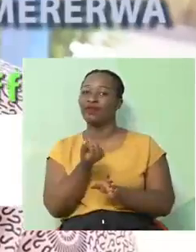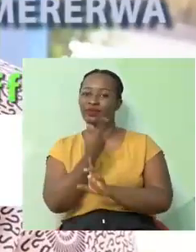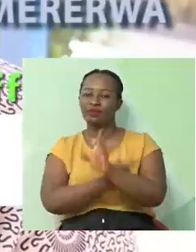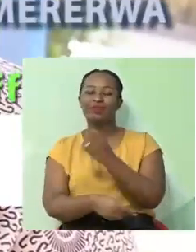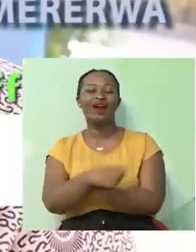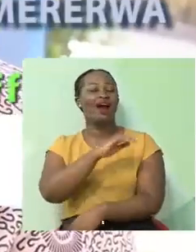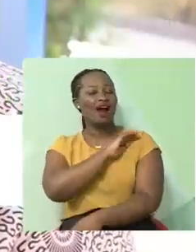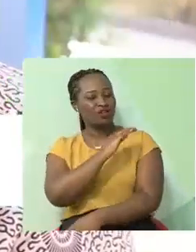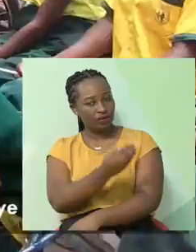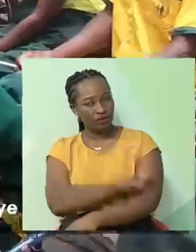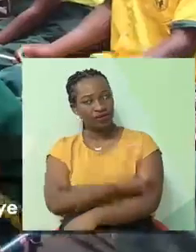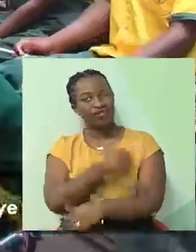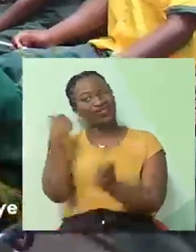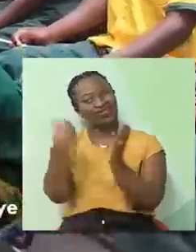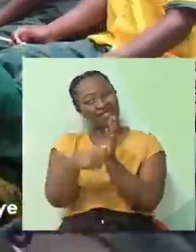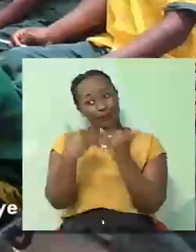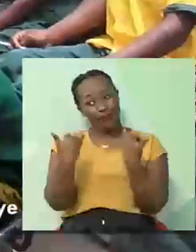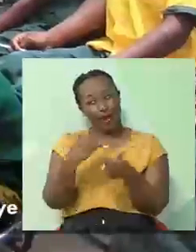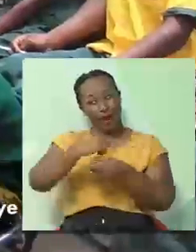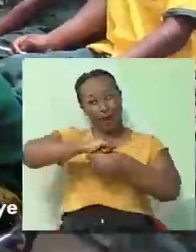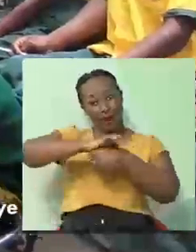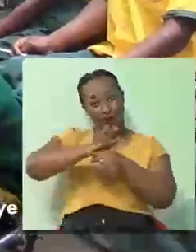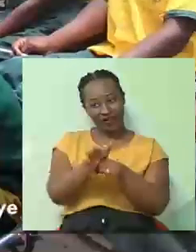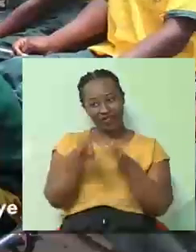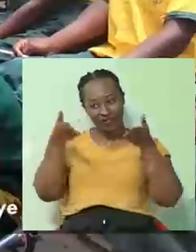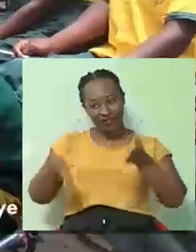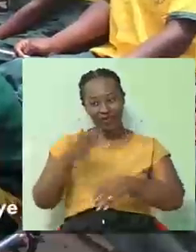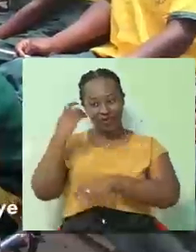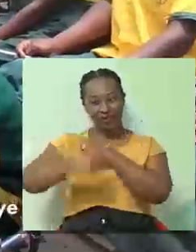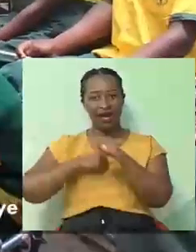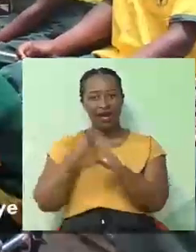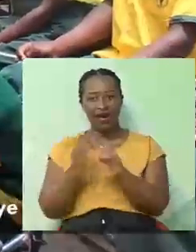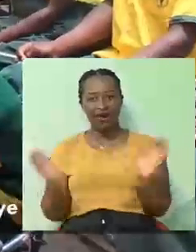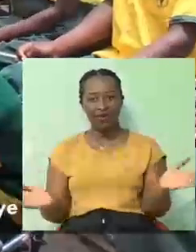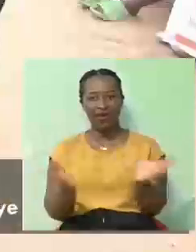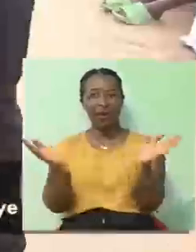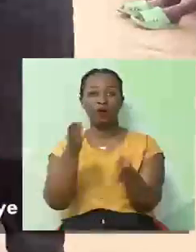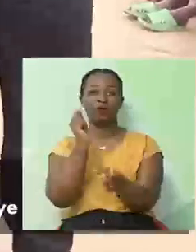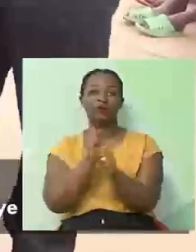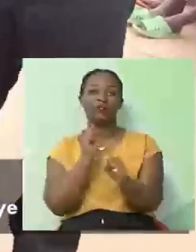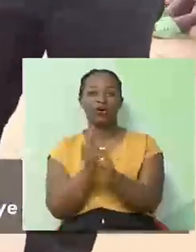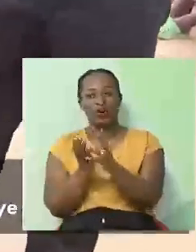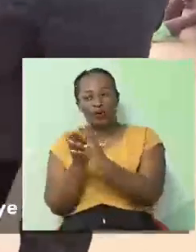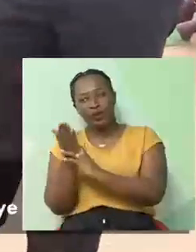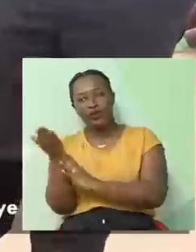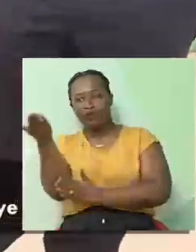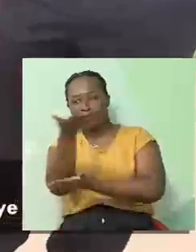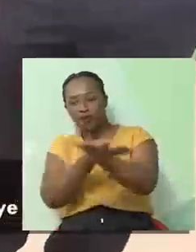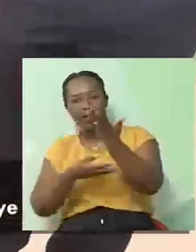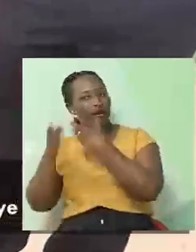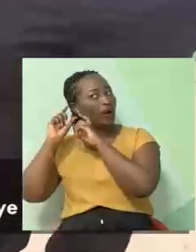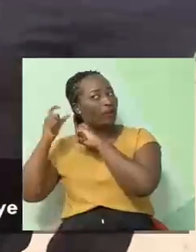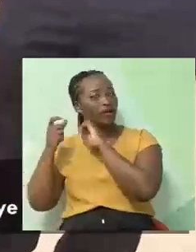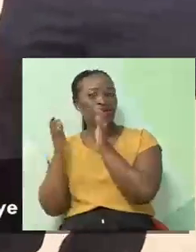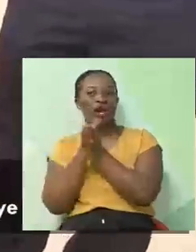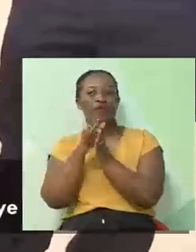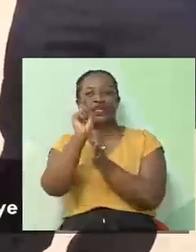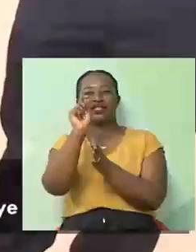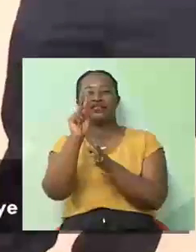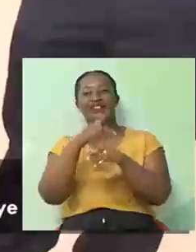ubumuga nawe ashoboye kubera icyorezo cya covid-19 muri uyu mwaka ubukangurambaga buzakorwa bunyujijwe mu biganiro ku